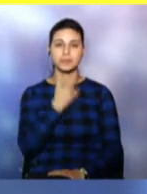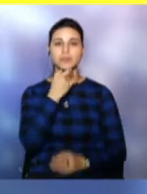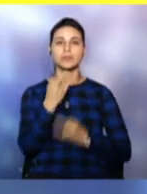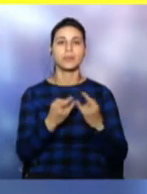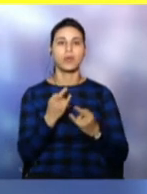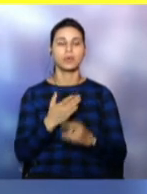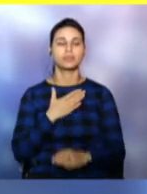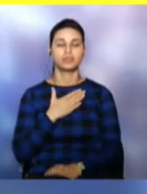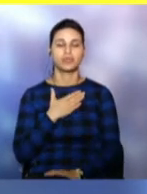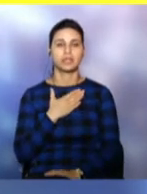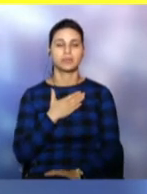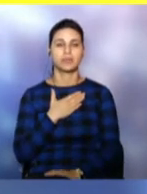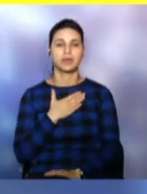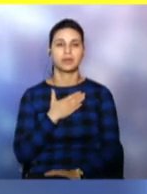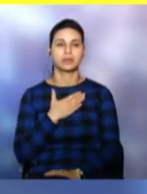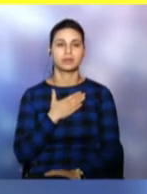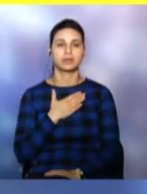და ჩვენმა